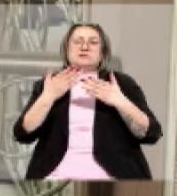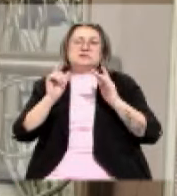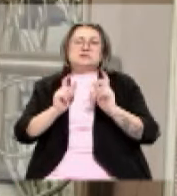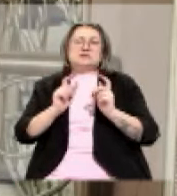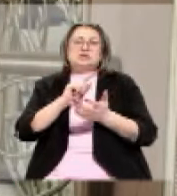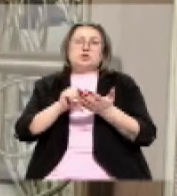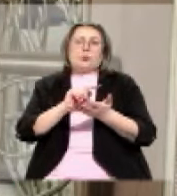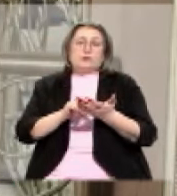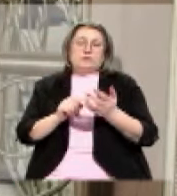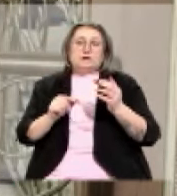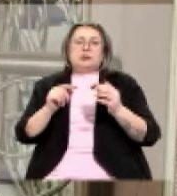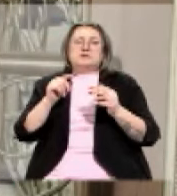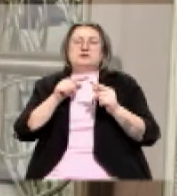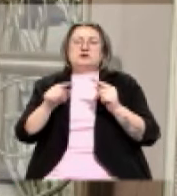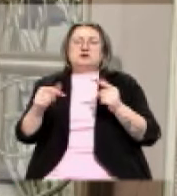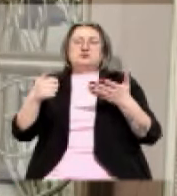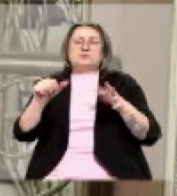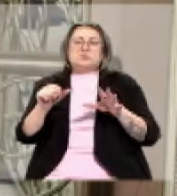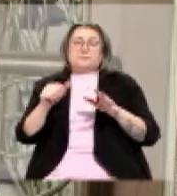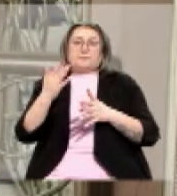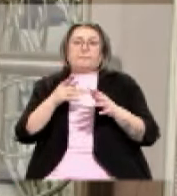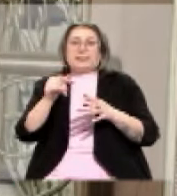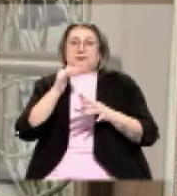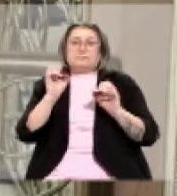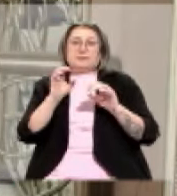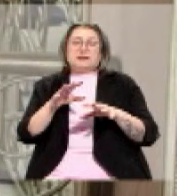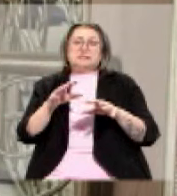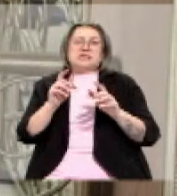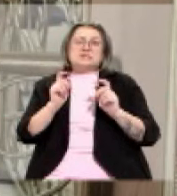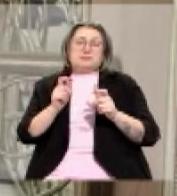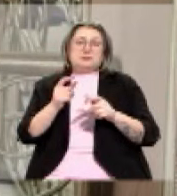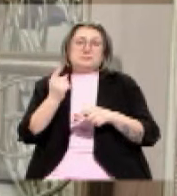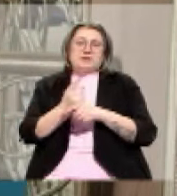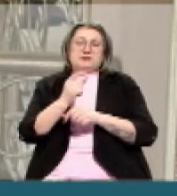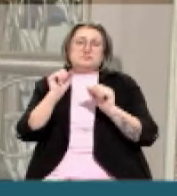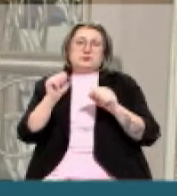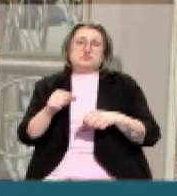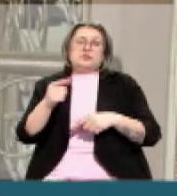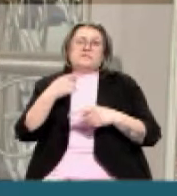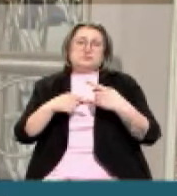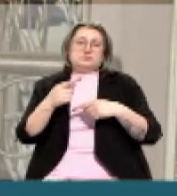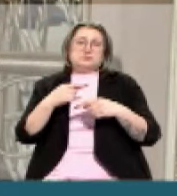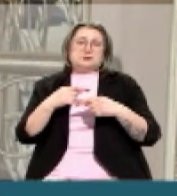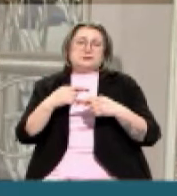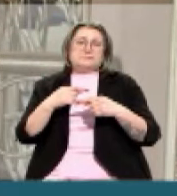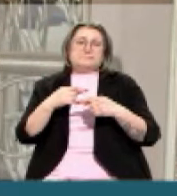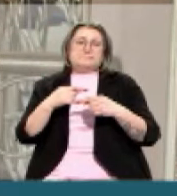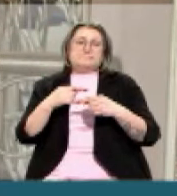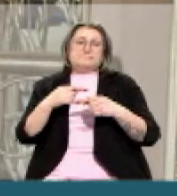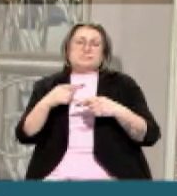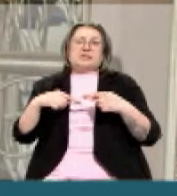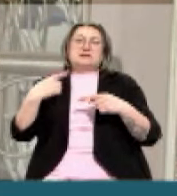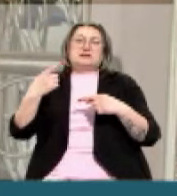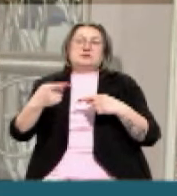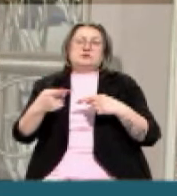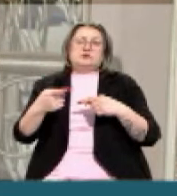Егер теориялық емтиханды бірінші рет тапсыра алмасаңыз, ертесіне қайта бақ сынауға болады. Бұл ретте де жолыңыз болмаса, бір айдан кейін үшінші